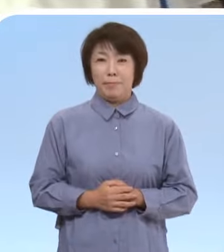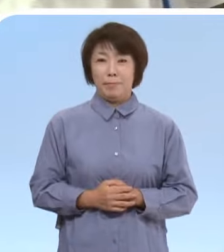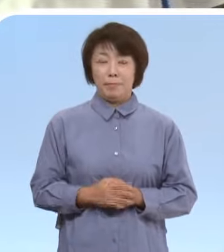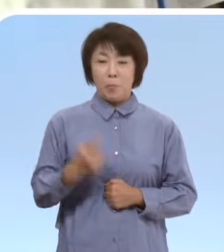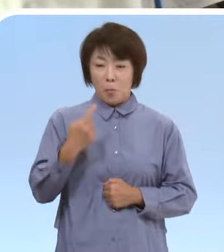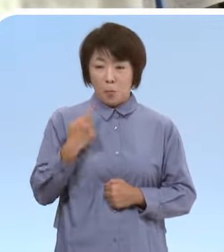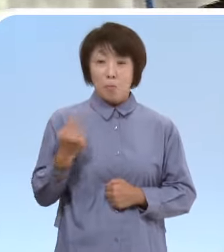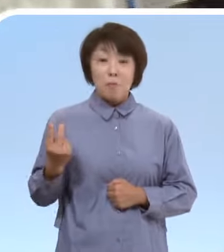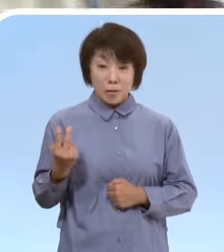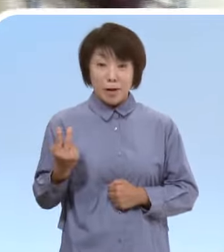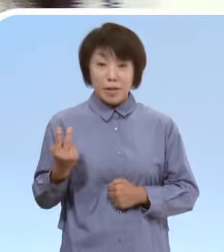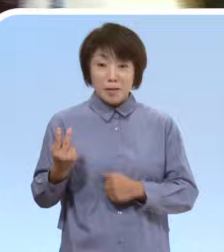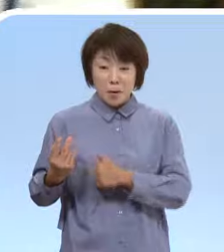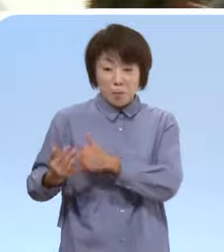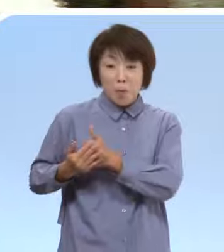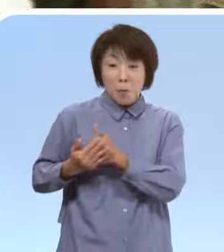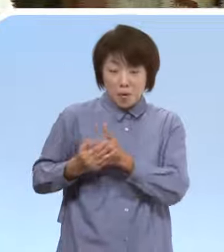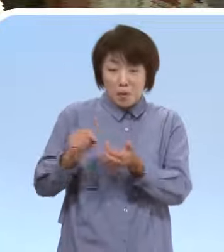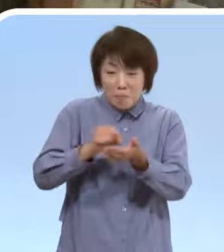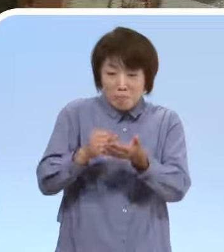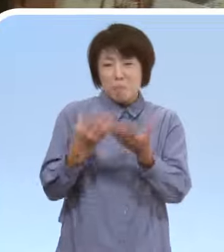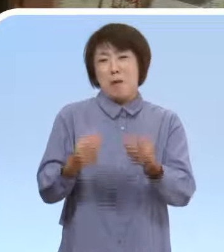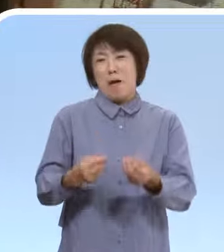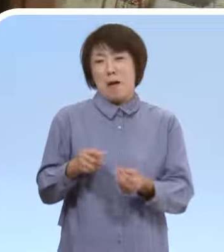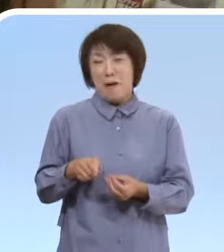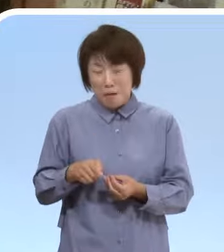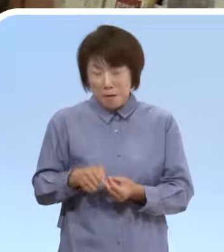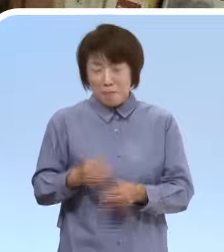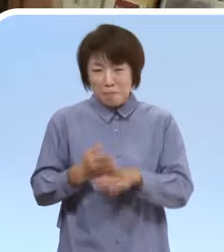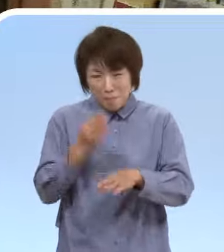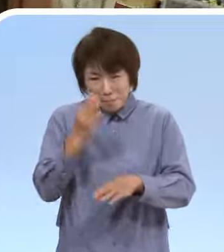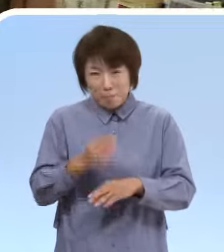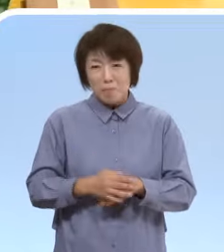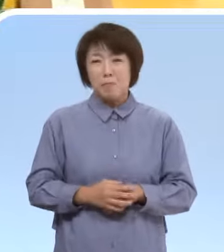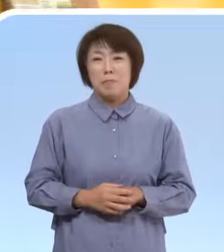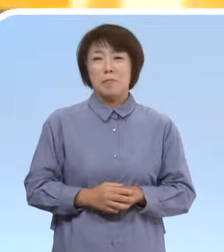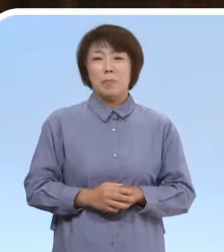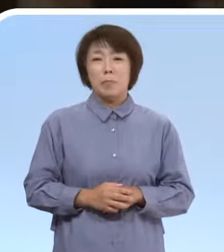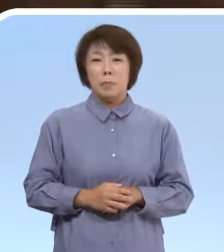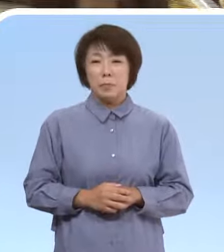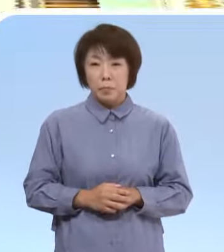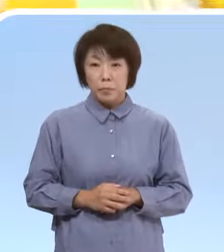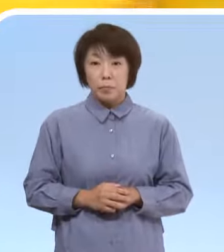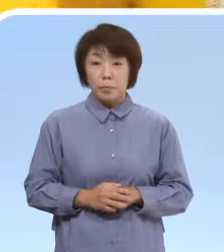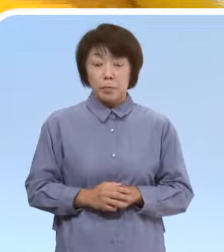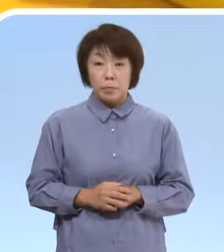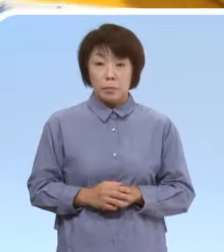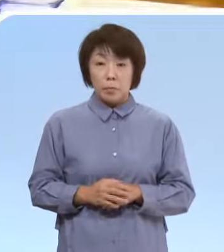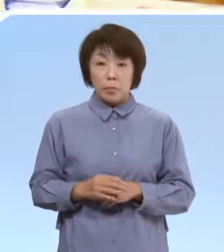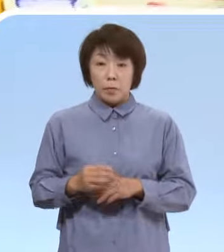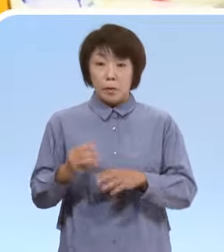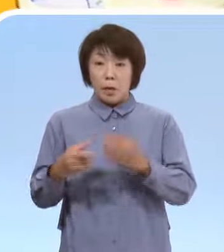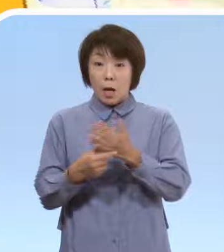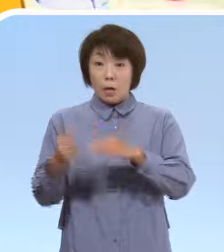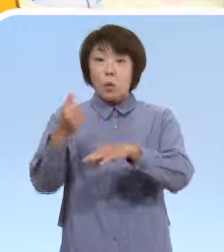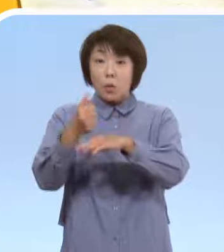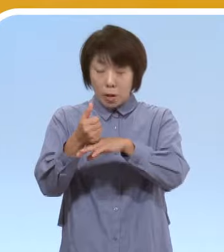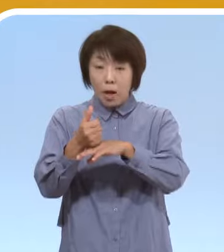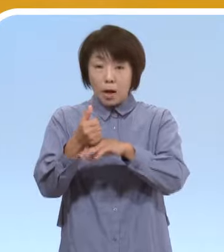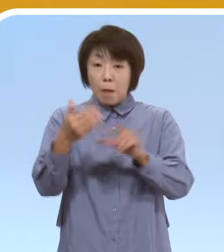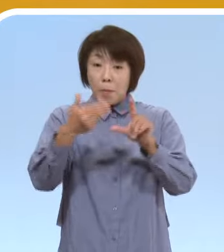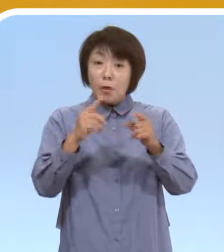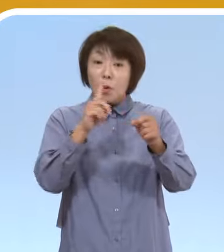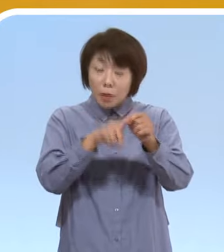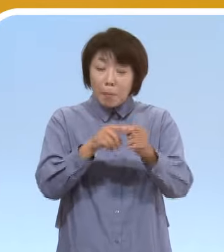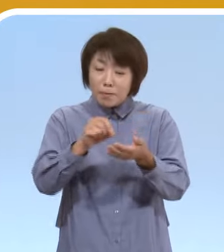藤さんと私の愛の結晶でございます。 ありがとうございます。 ありがとうございます。 遠藤さんが番組へのメッセージを書